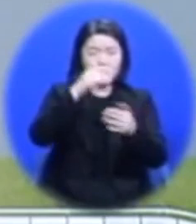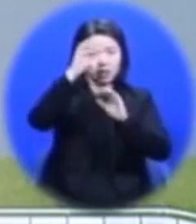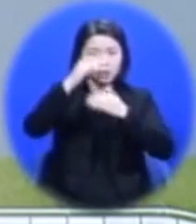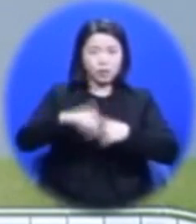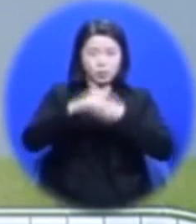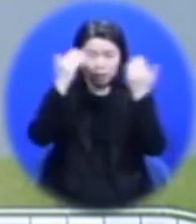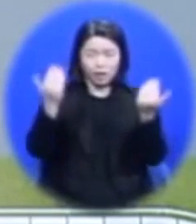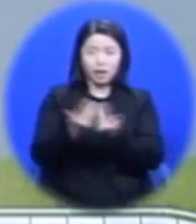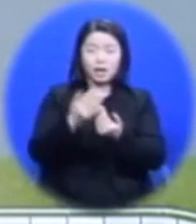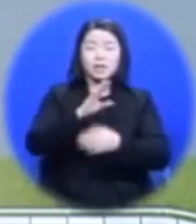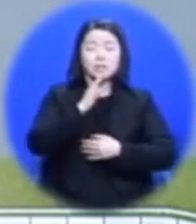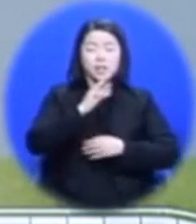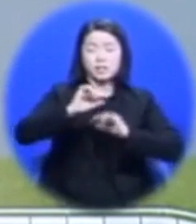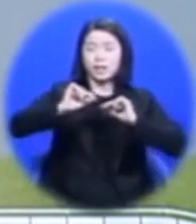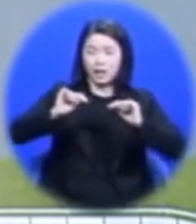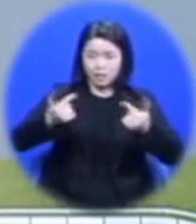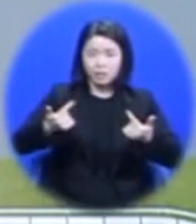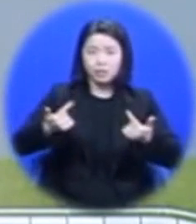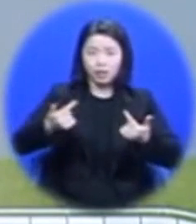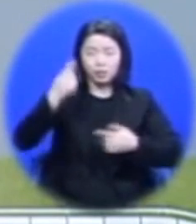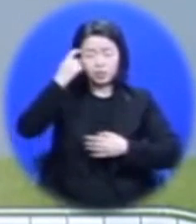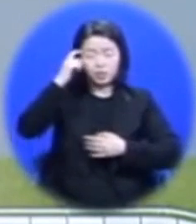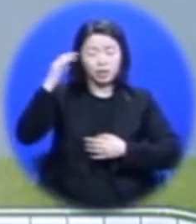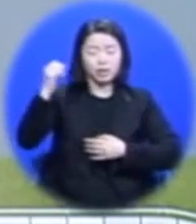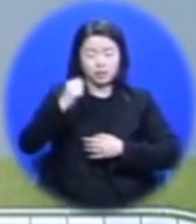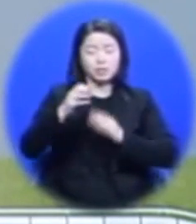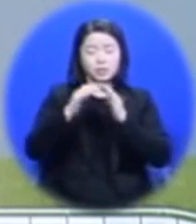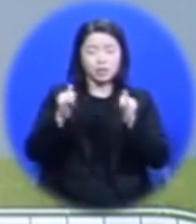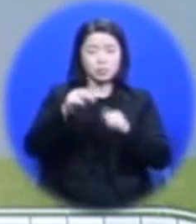이렇게 생각하는 사람들이 이 자리에도 꽤 많습니다.